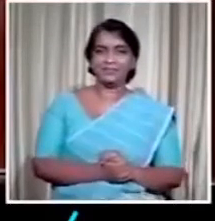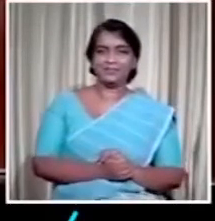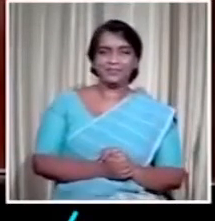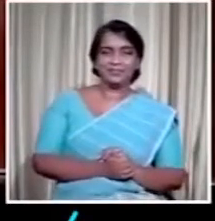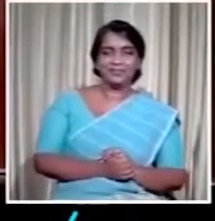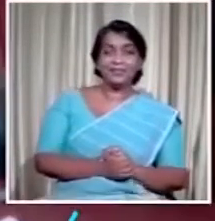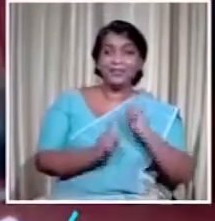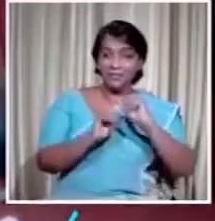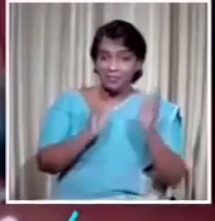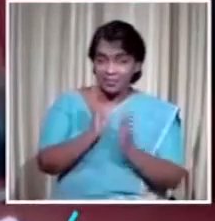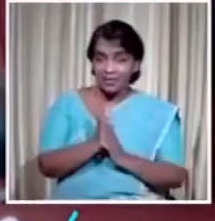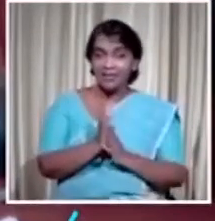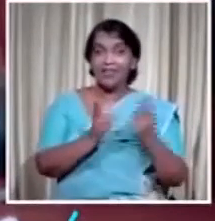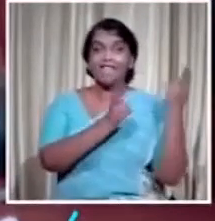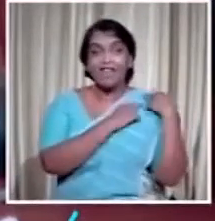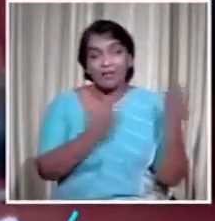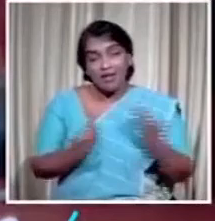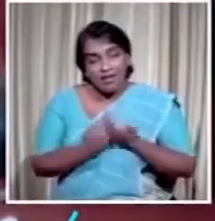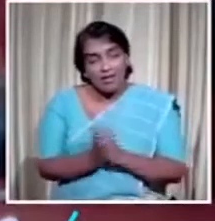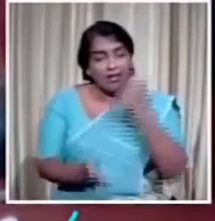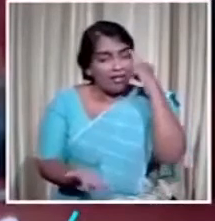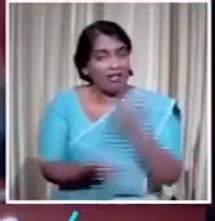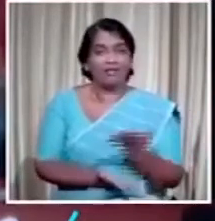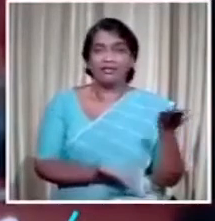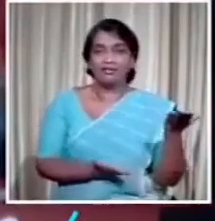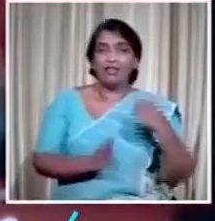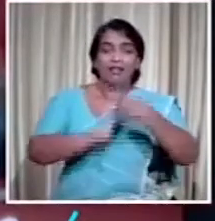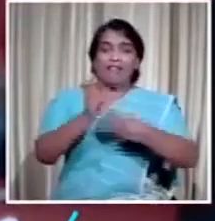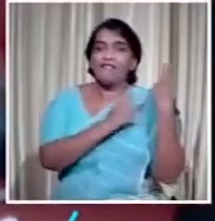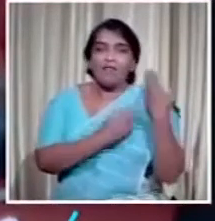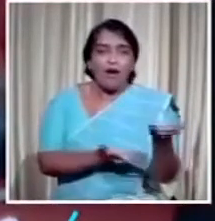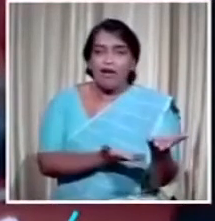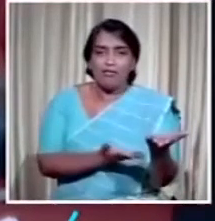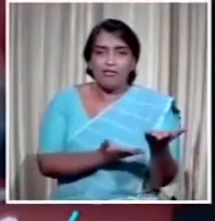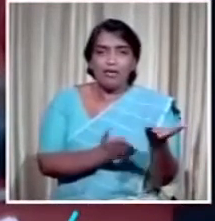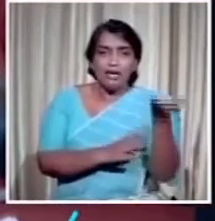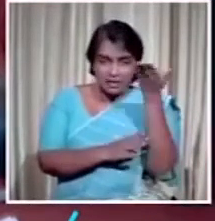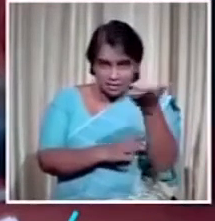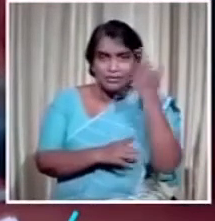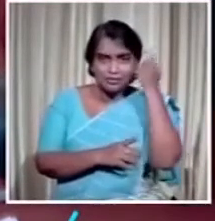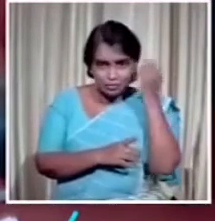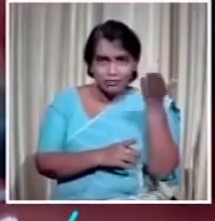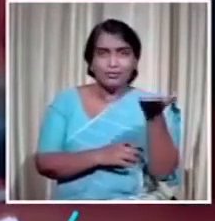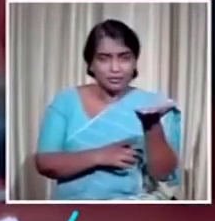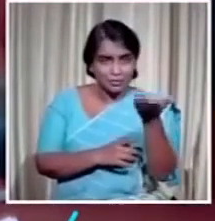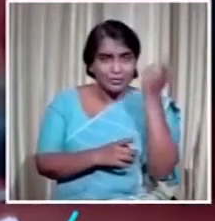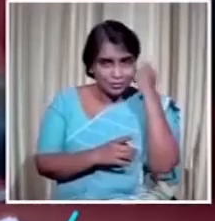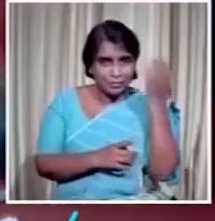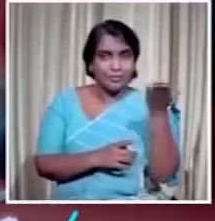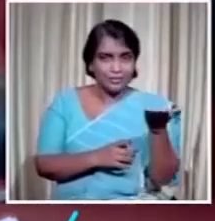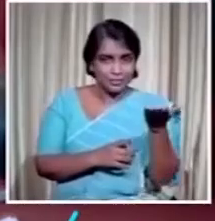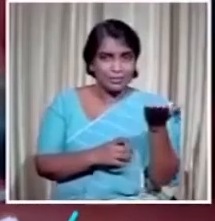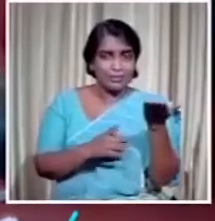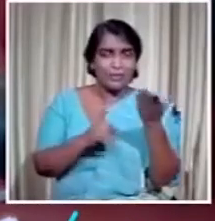අගමැතිතුමා අගමැතිතුමා අගමැතිතුමාටත් වග කියාගන්න බැරුව ඉන්නේ. කොහොම රටට වග කියන්නේ? ඊ අරලිය ගහමත් නැහැ ඔබතුමාත් දන්නව නේද? කාල්තර වල මොකද උනේ? අරලිය